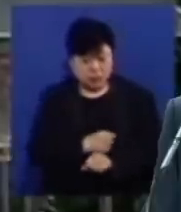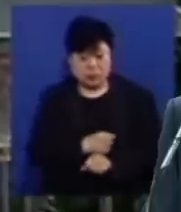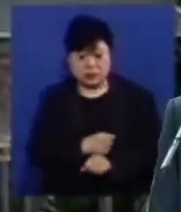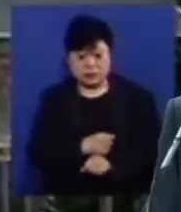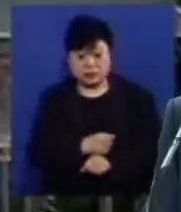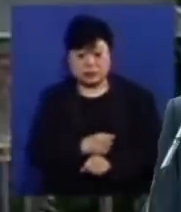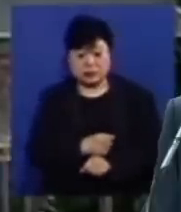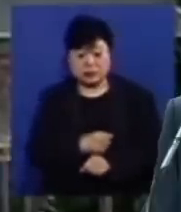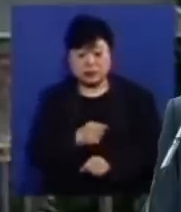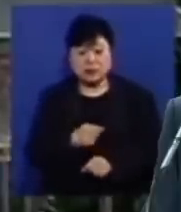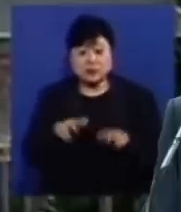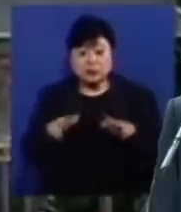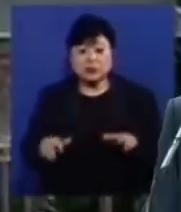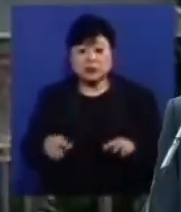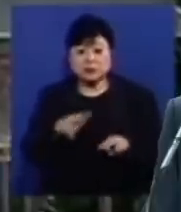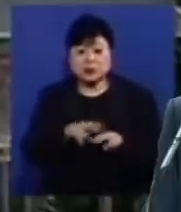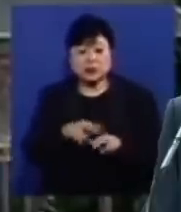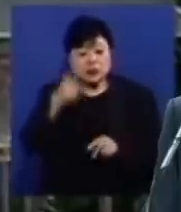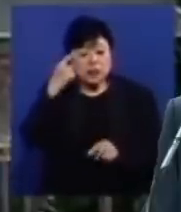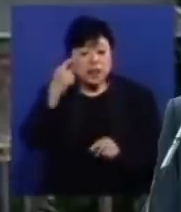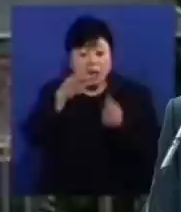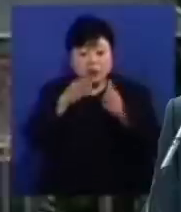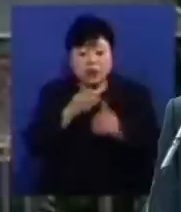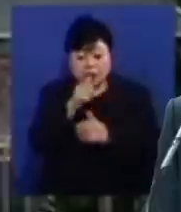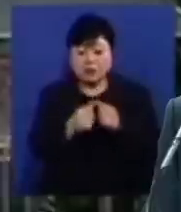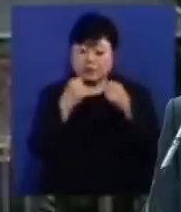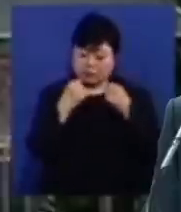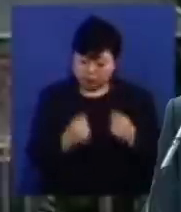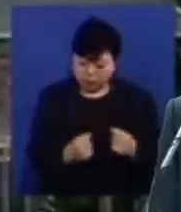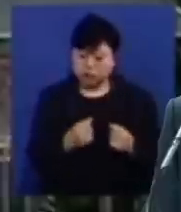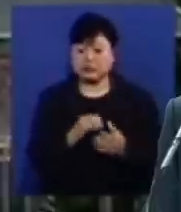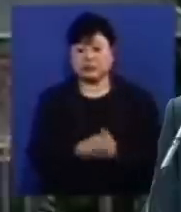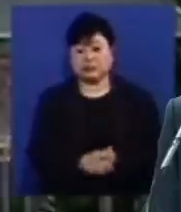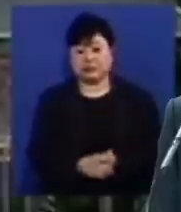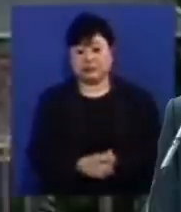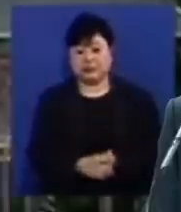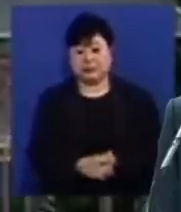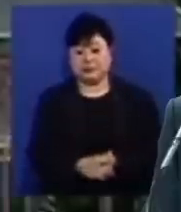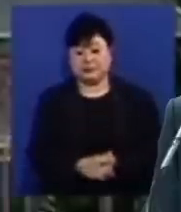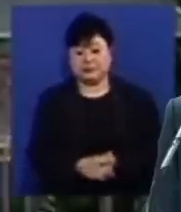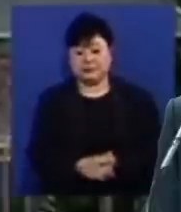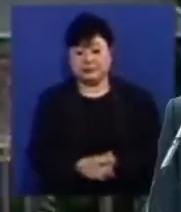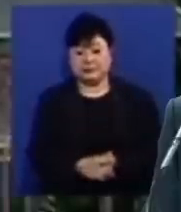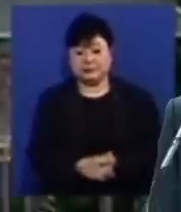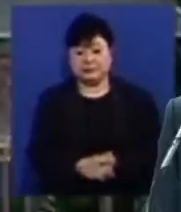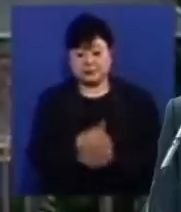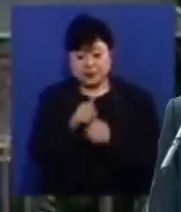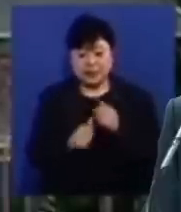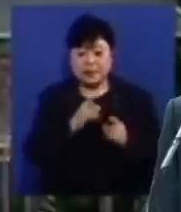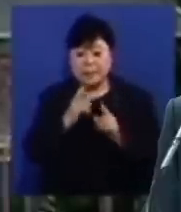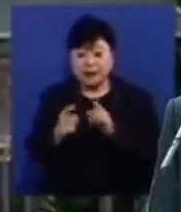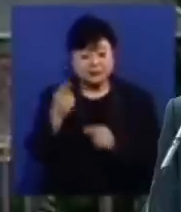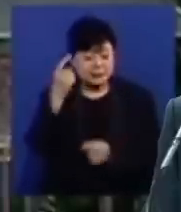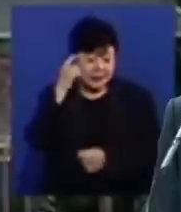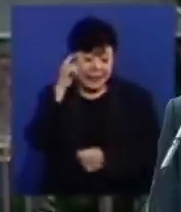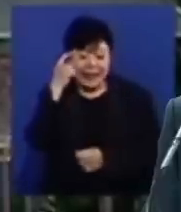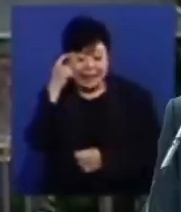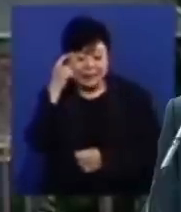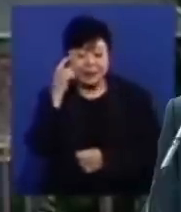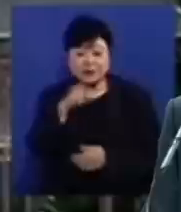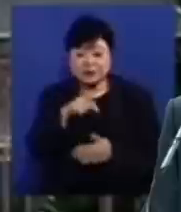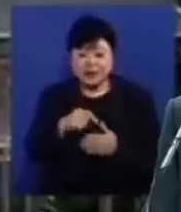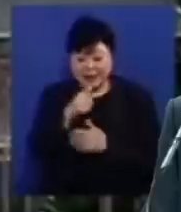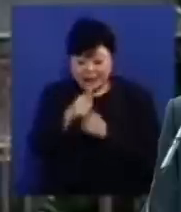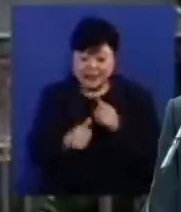그런데 바로 이 자리에 우리 생각을 통해서 하나님은 우리와 같이 계시겠죠. 우리가 하나님의 말씀을 생각하면 그